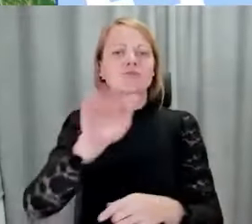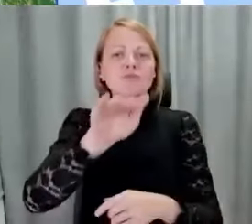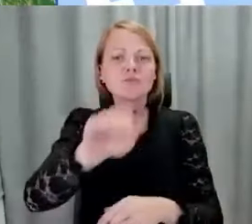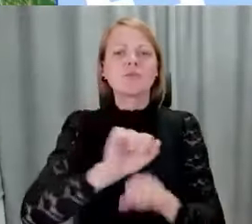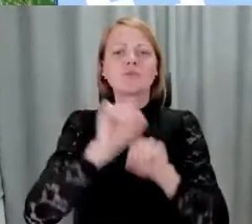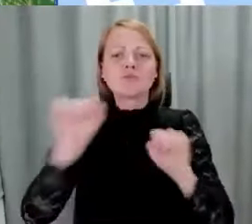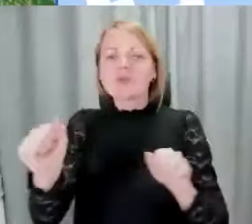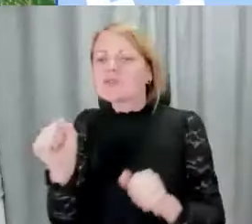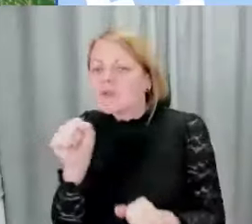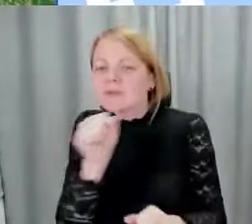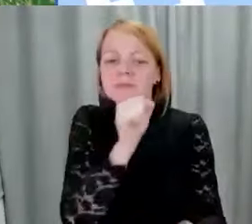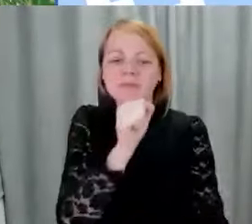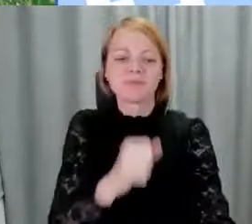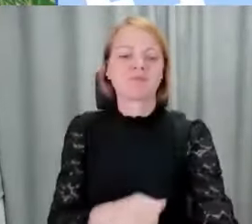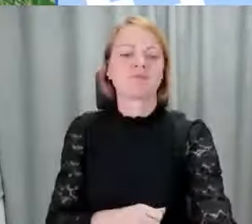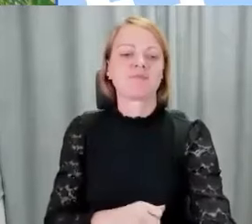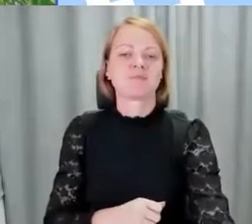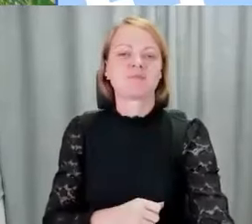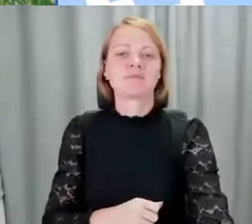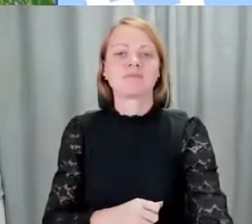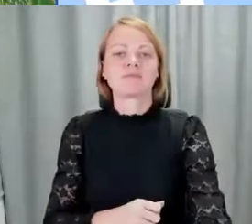tuvāk.